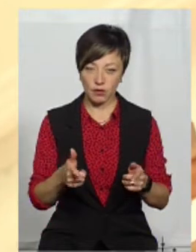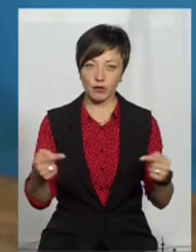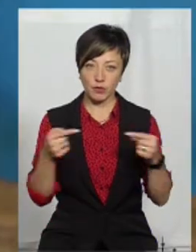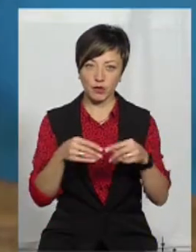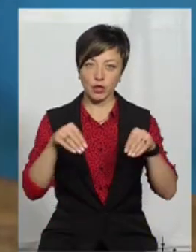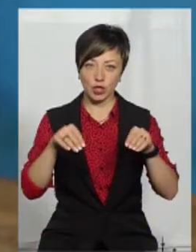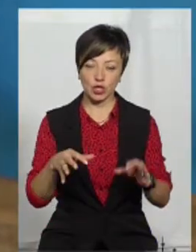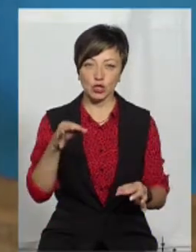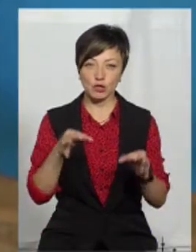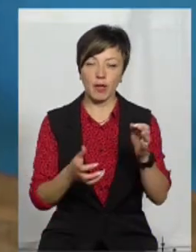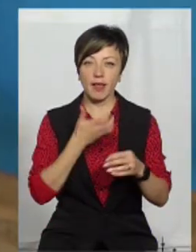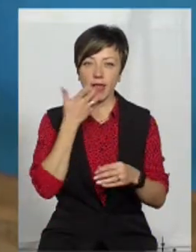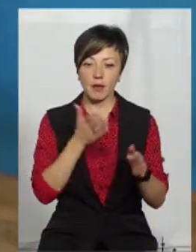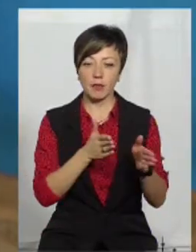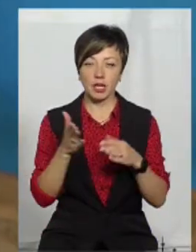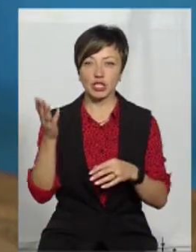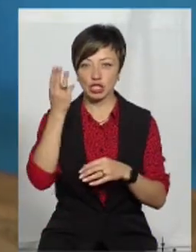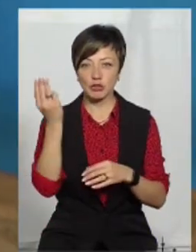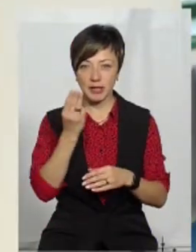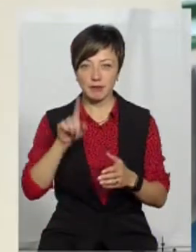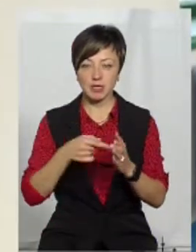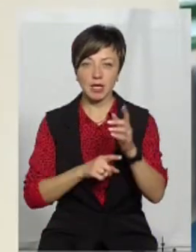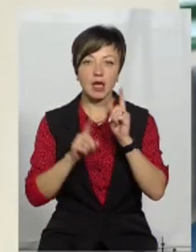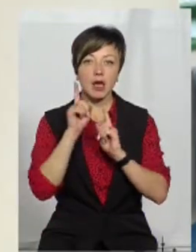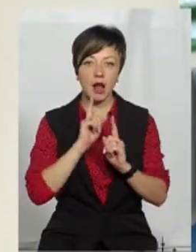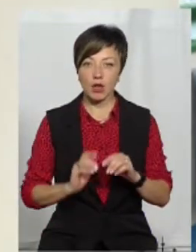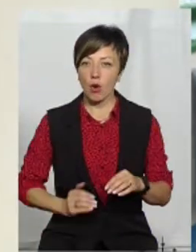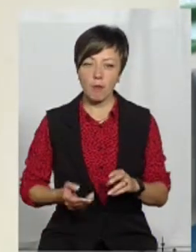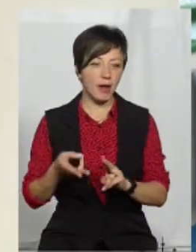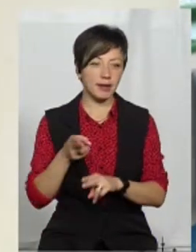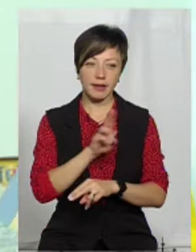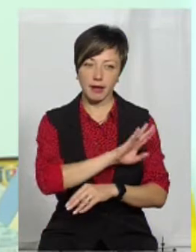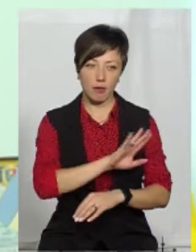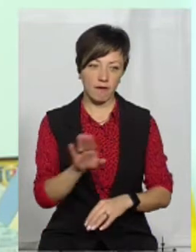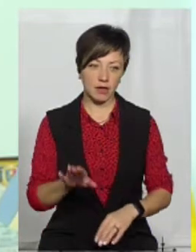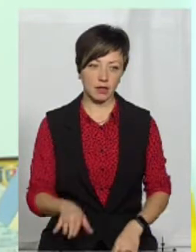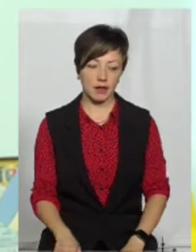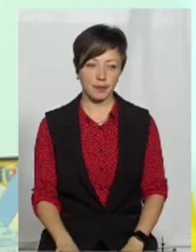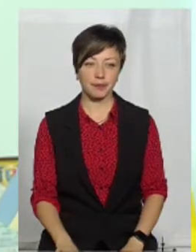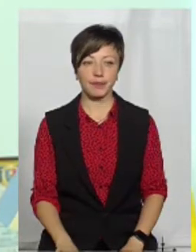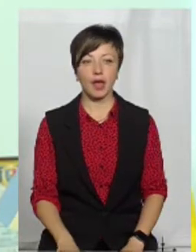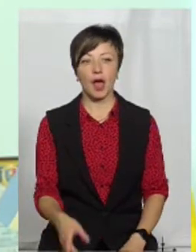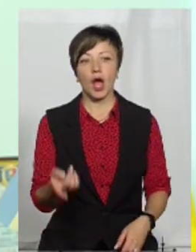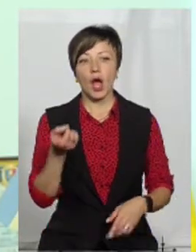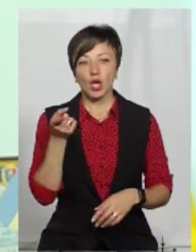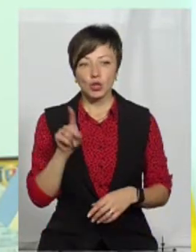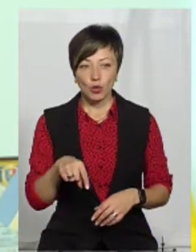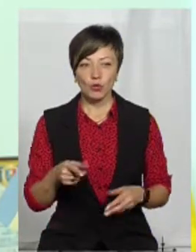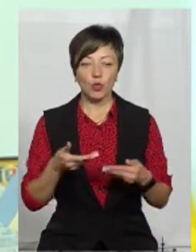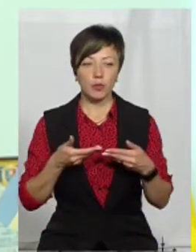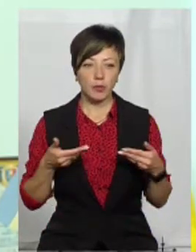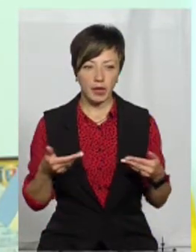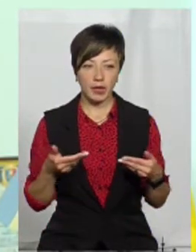суду, тепломережі Шепетівській міській раді компанія не повертає. Тому ми